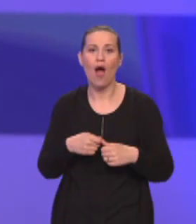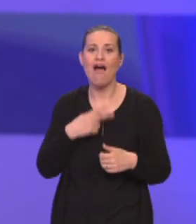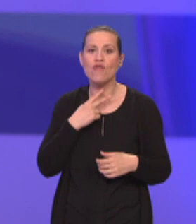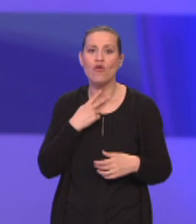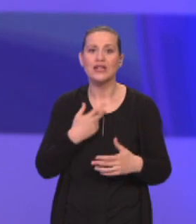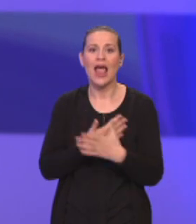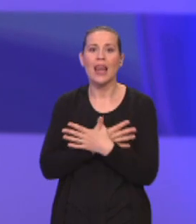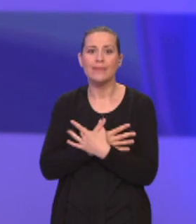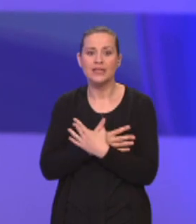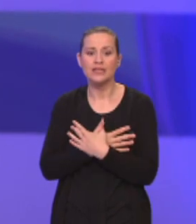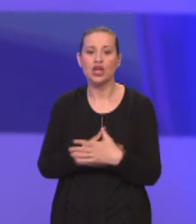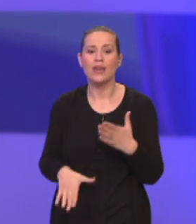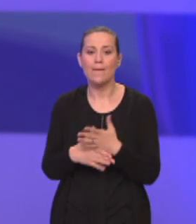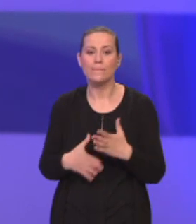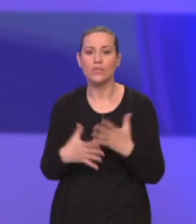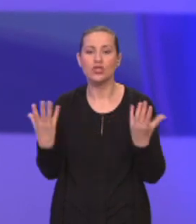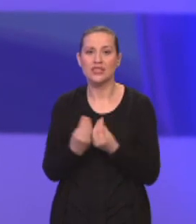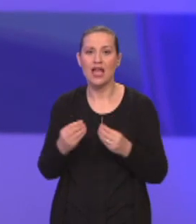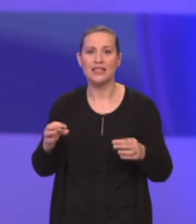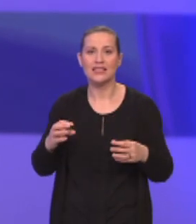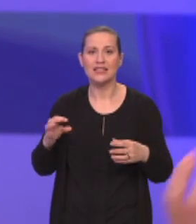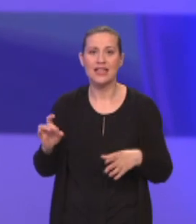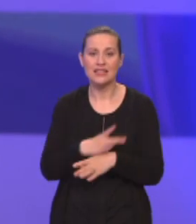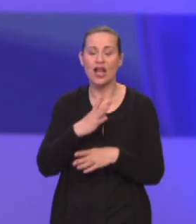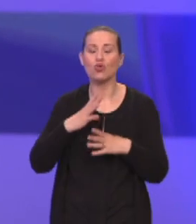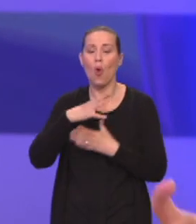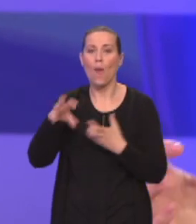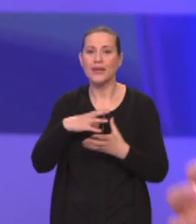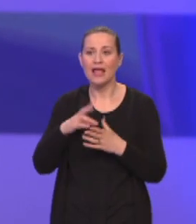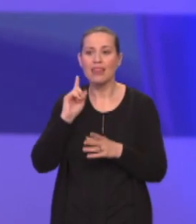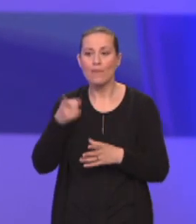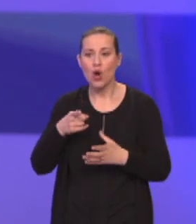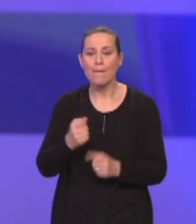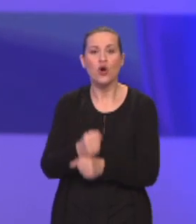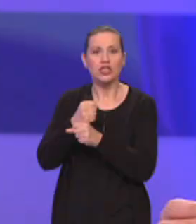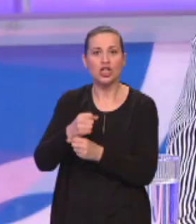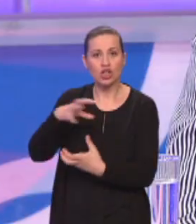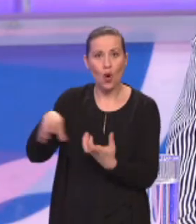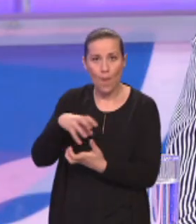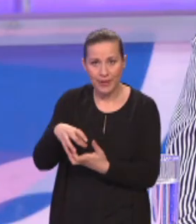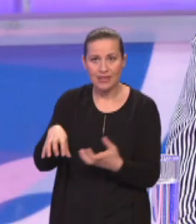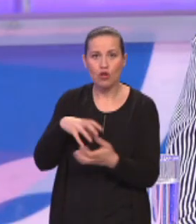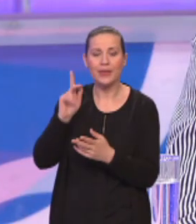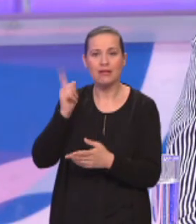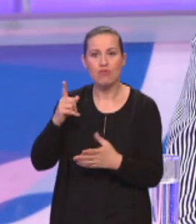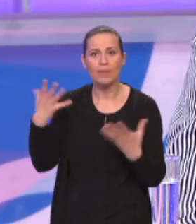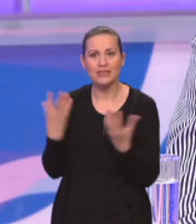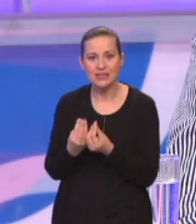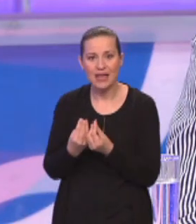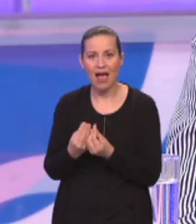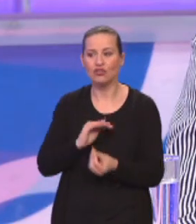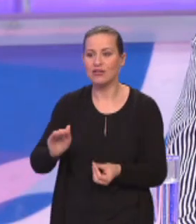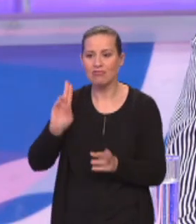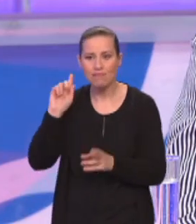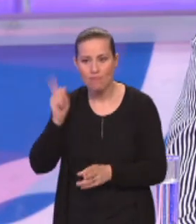zajedno za sretnu obitelj tijekom liječenja, upravo to da moramo i održati obitelji, da obitelji moraju biti zajedno, da dijete mora imati